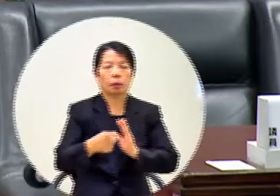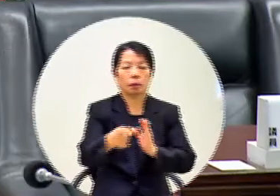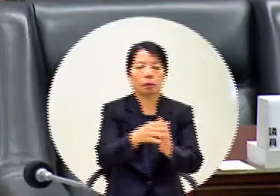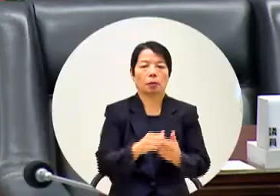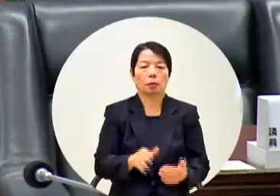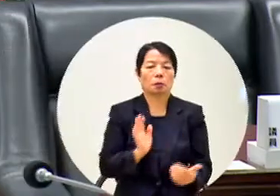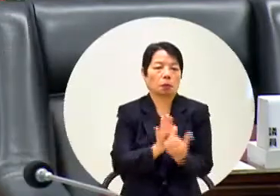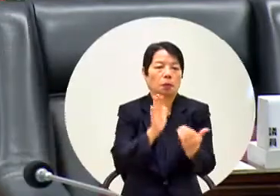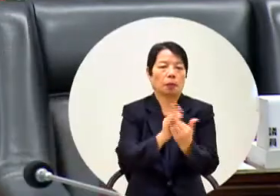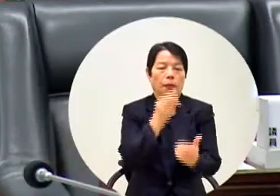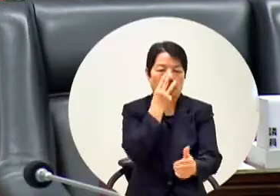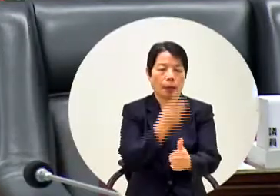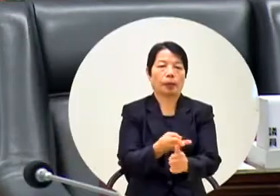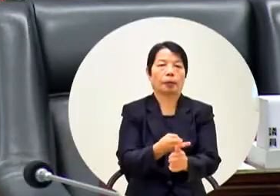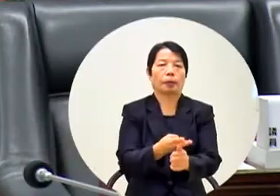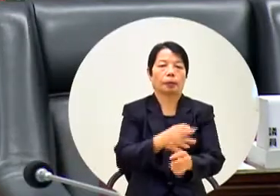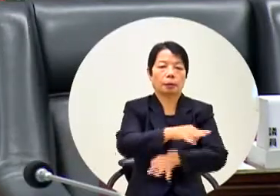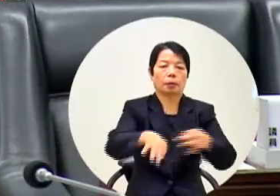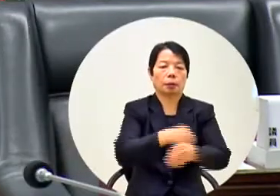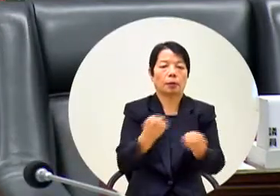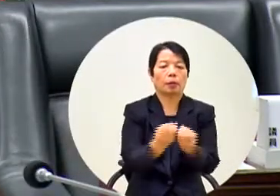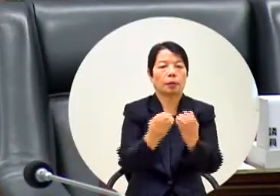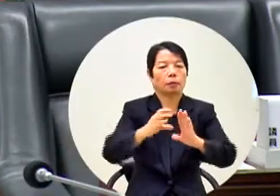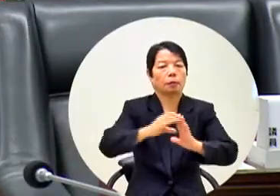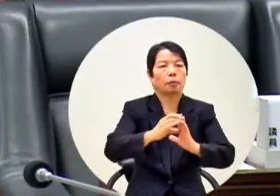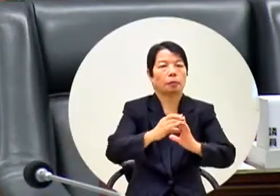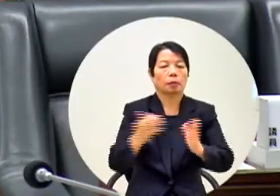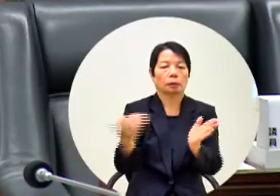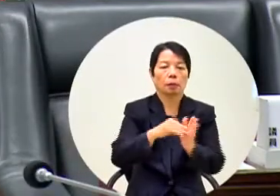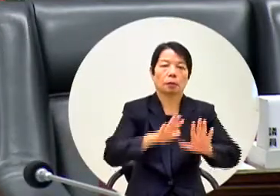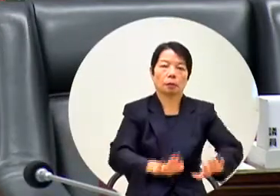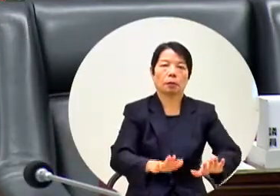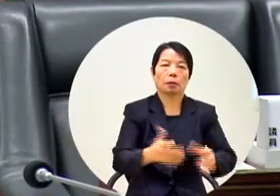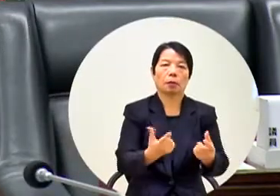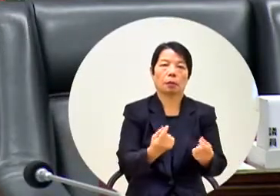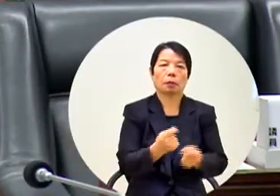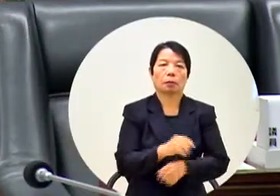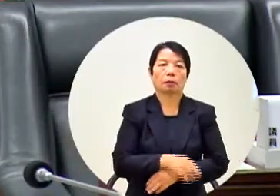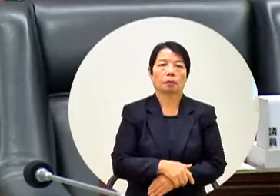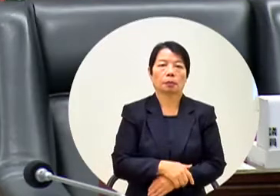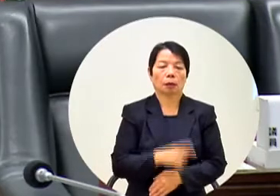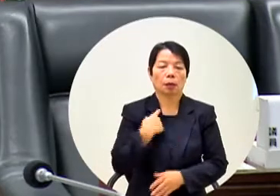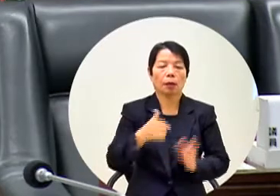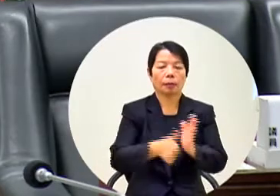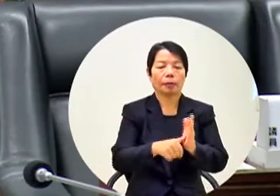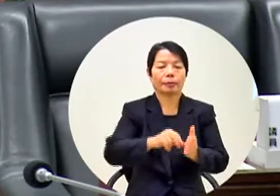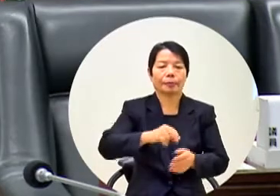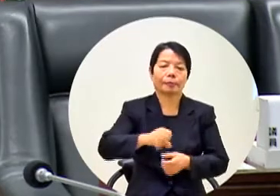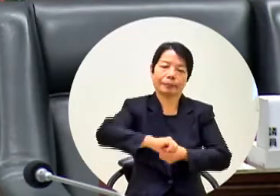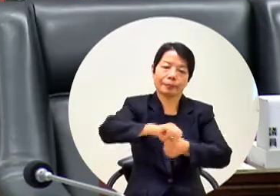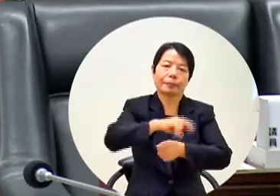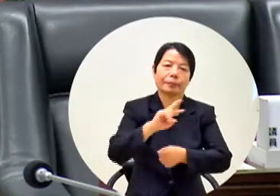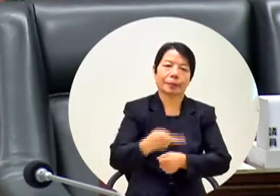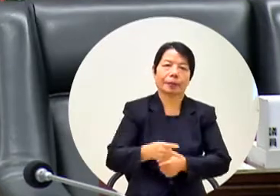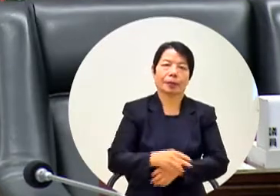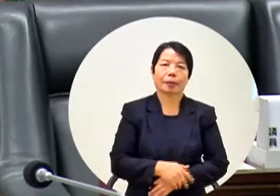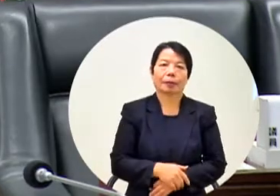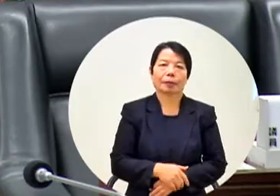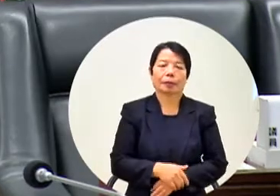局。哦，到我今年，我阁甲恁阁加号一个名。叫做超级无